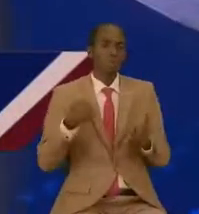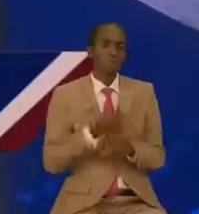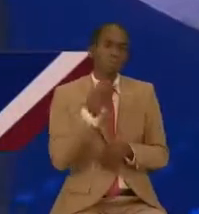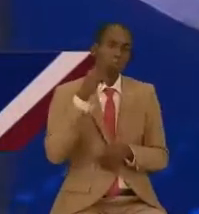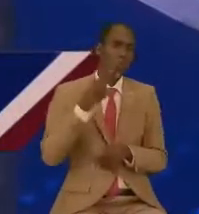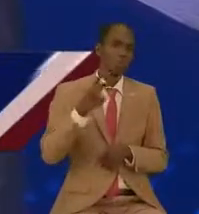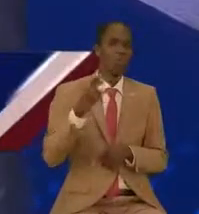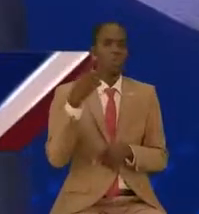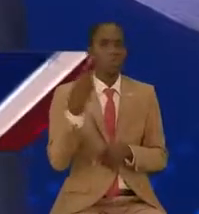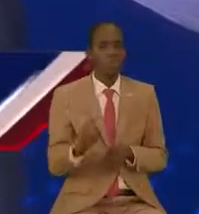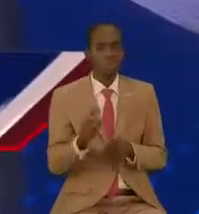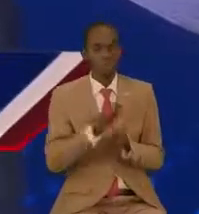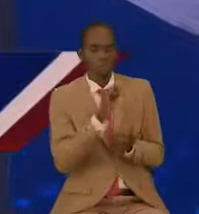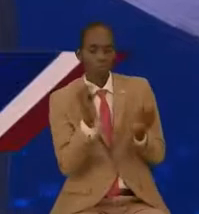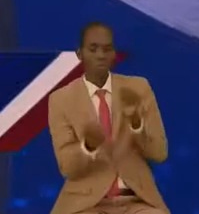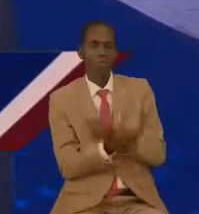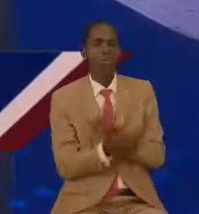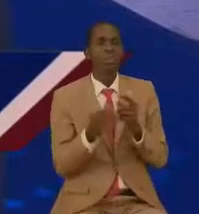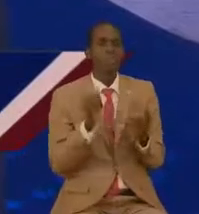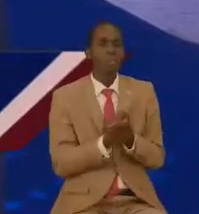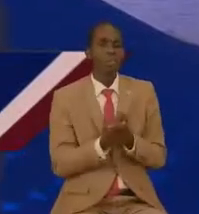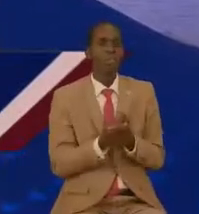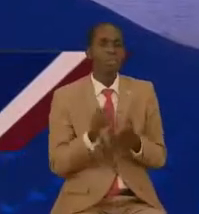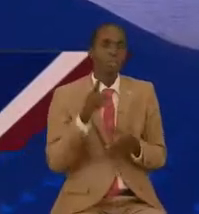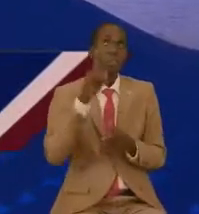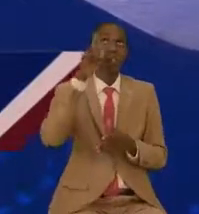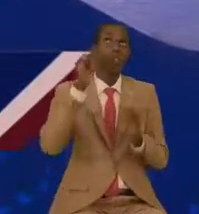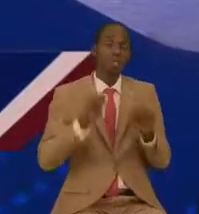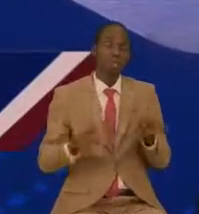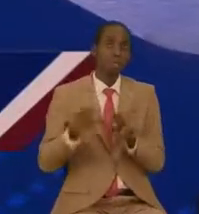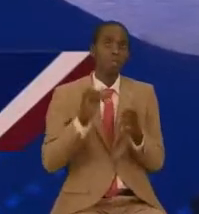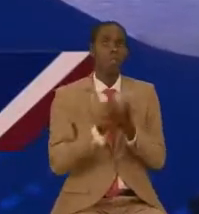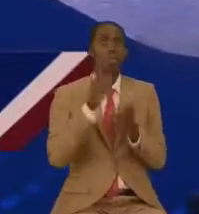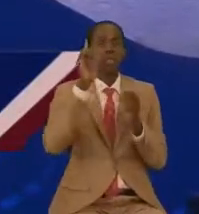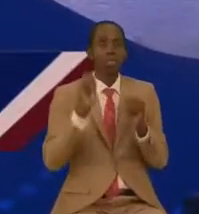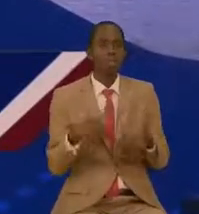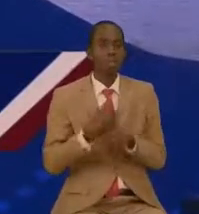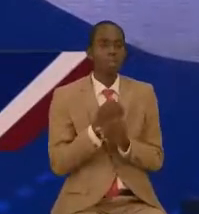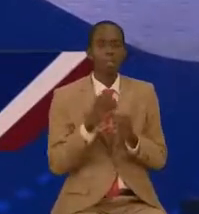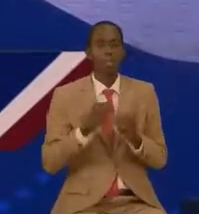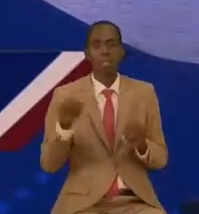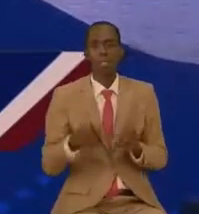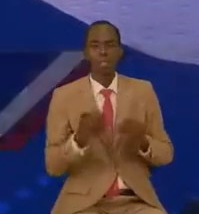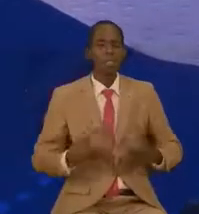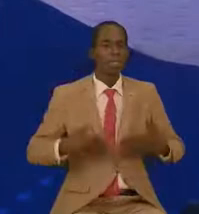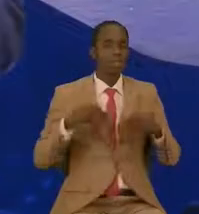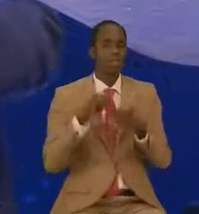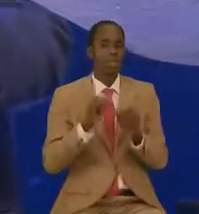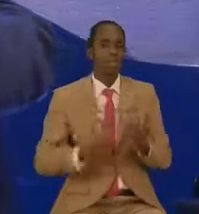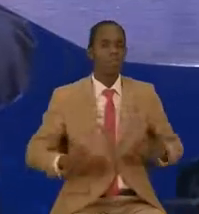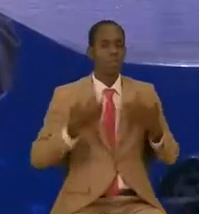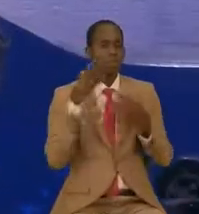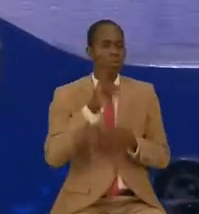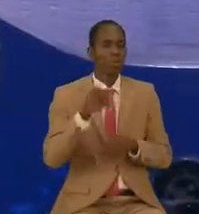comme dans un miroir la gloire du Seigneur. Nous sommes transformés à la même image. comme nous regardons le Seigneur, ce qu'il peut faire dans chaque